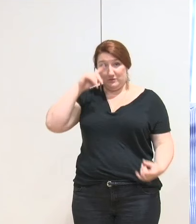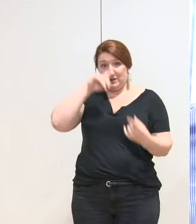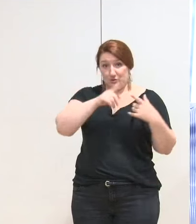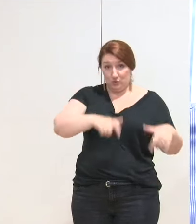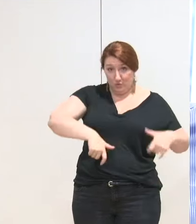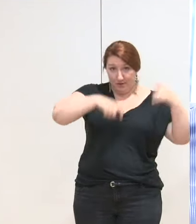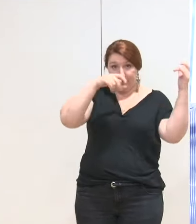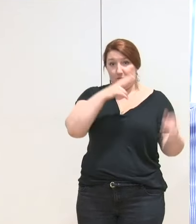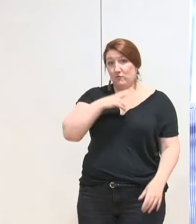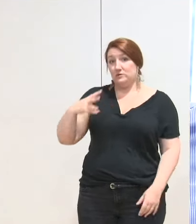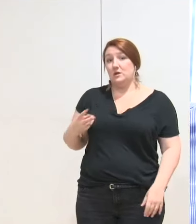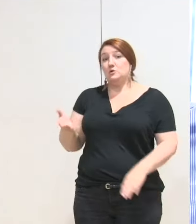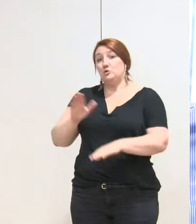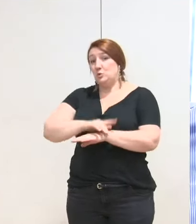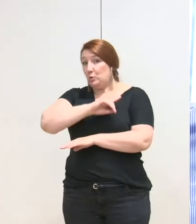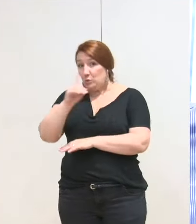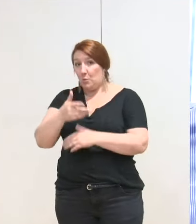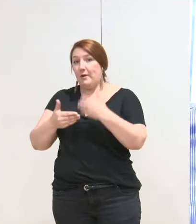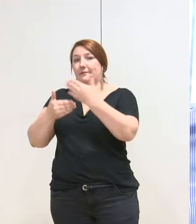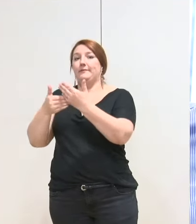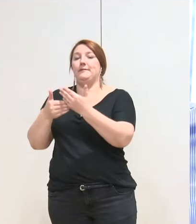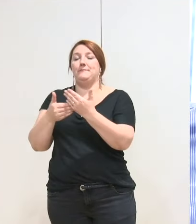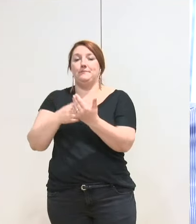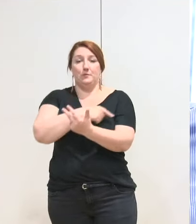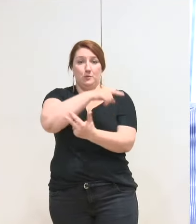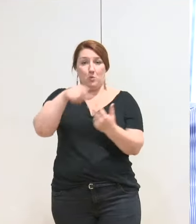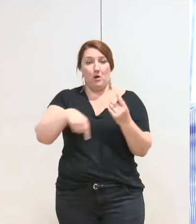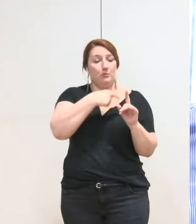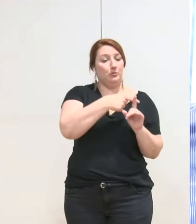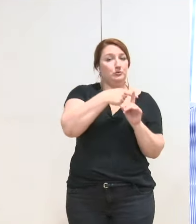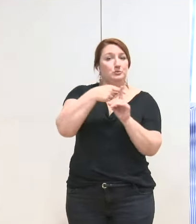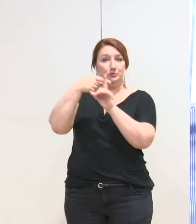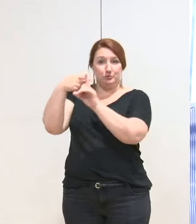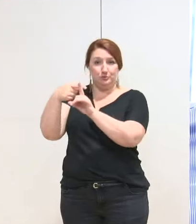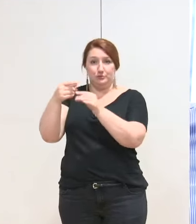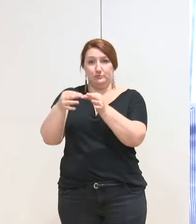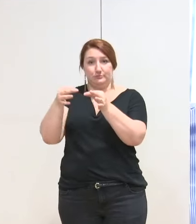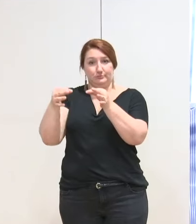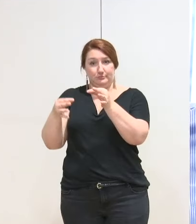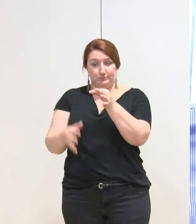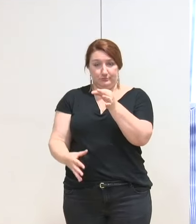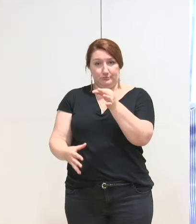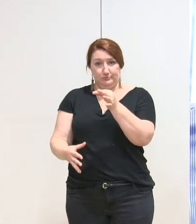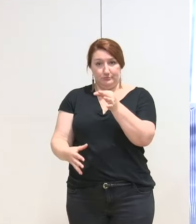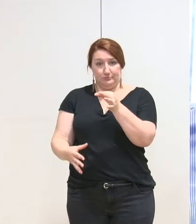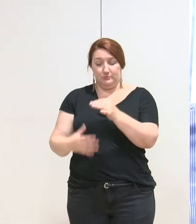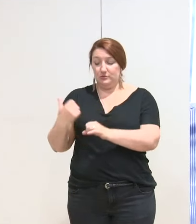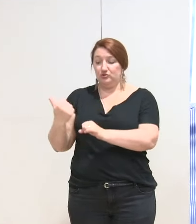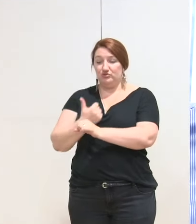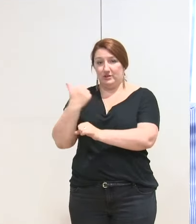non bâti le produit de ces trois taxes augmenté chaque